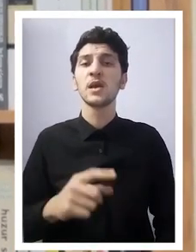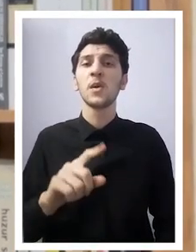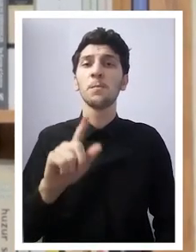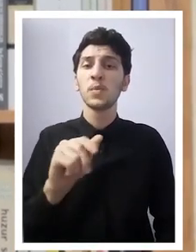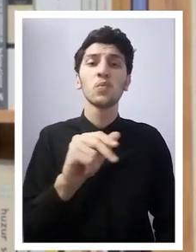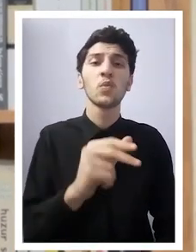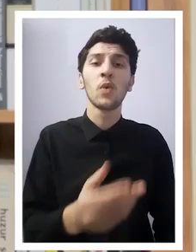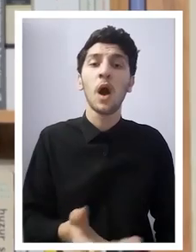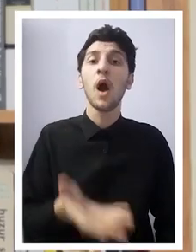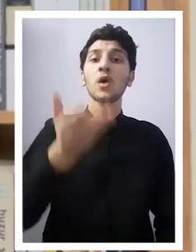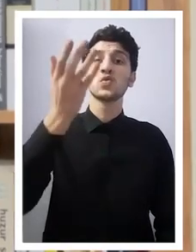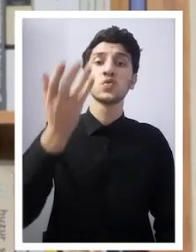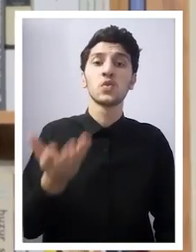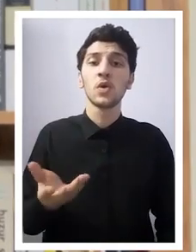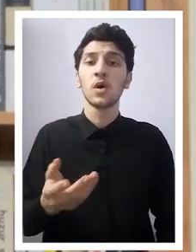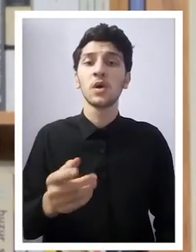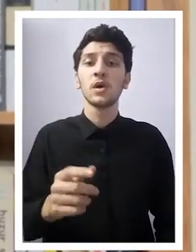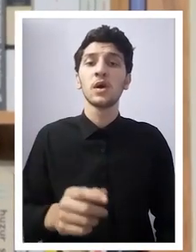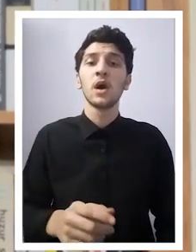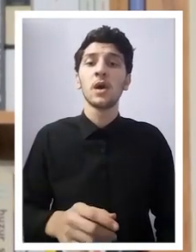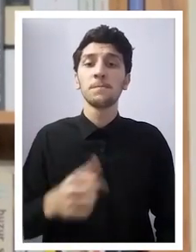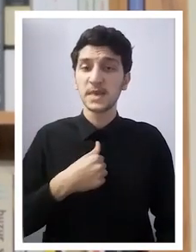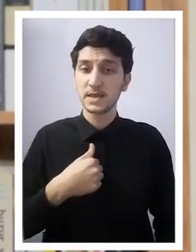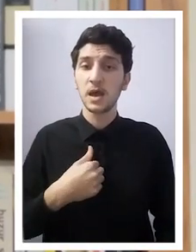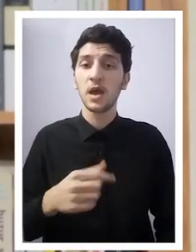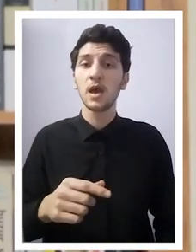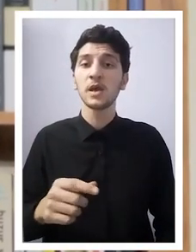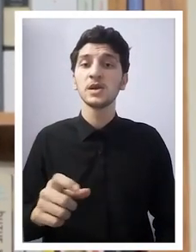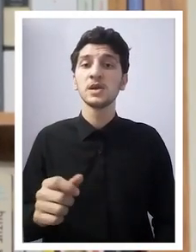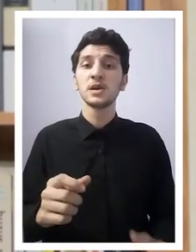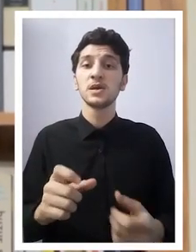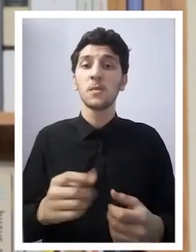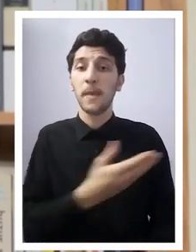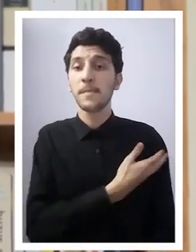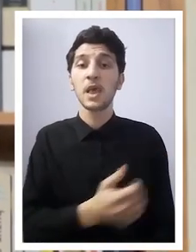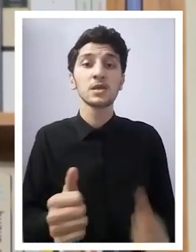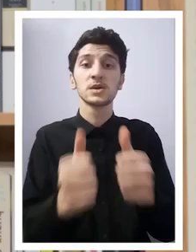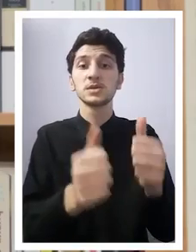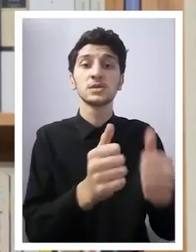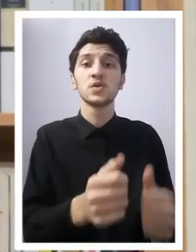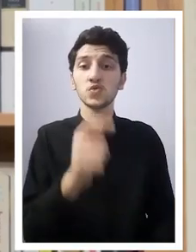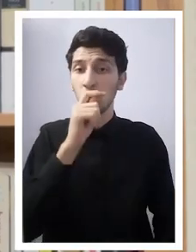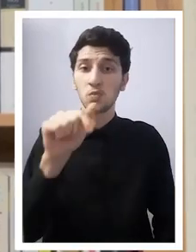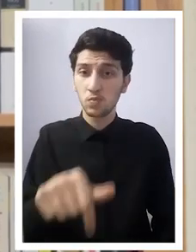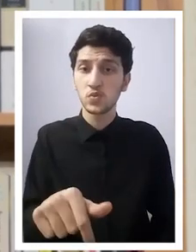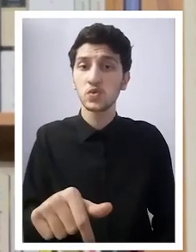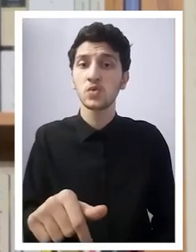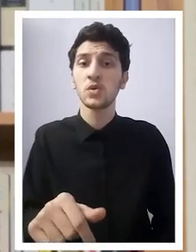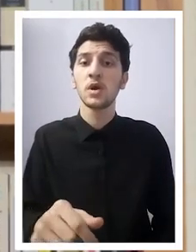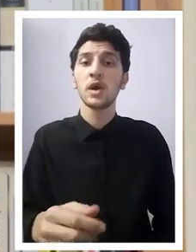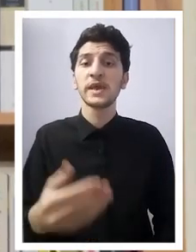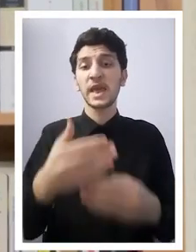gün artıyor, çeşitleniyor. Biz de şehirlerin yarışında şehrimizi,